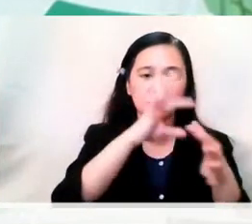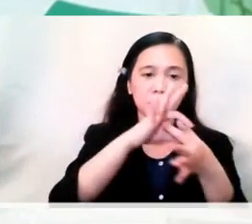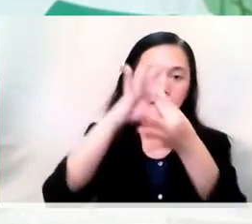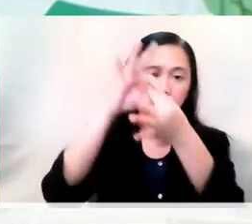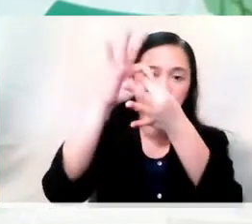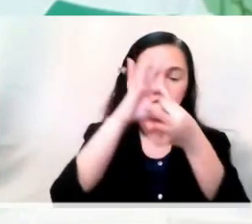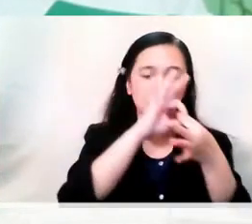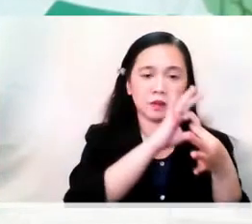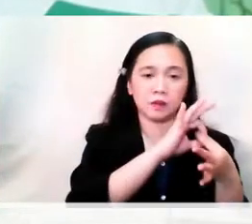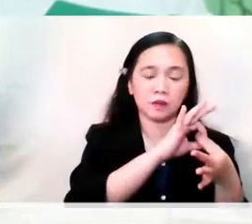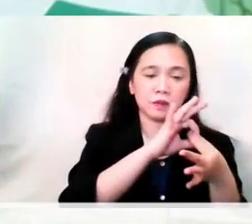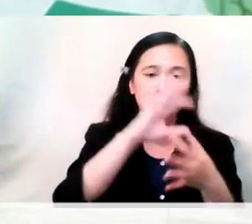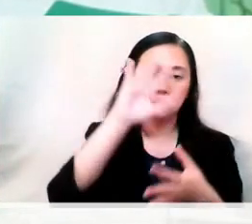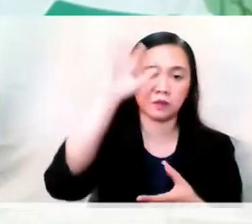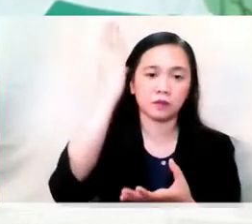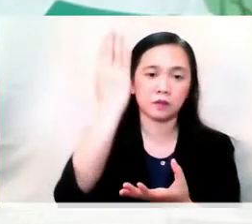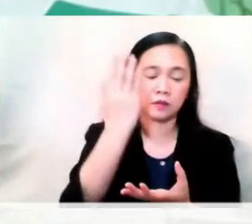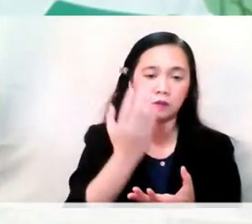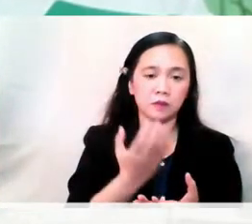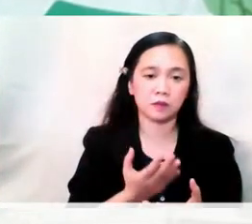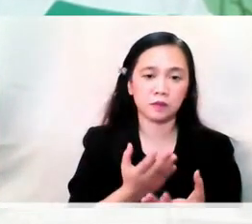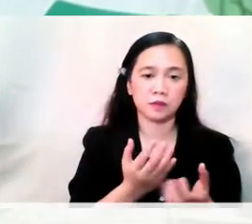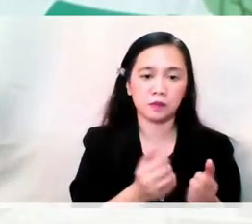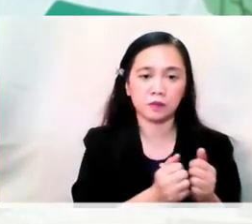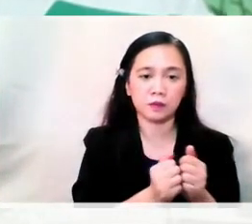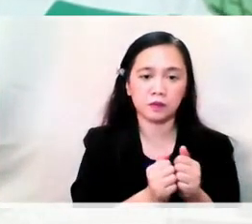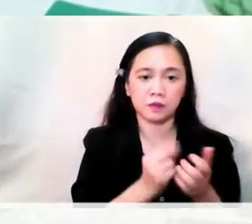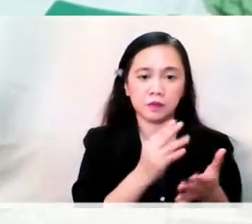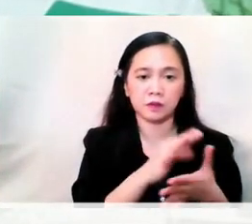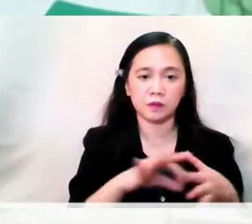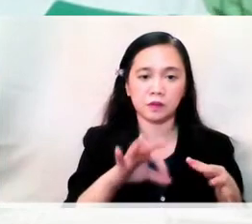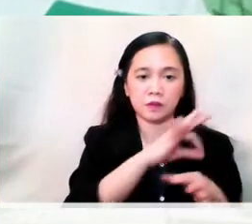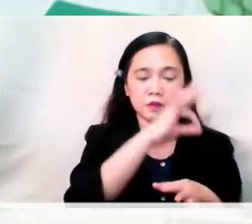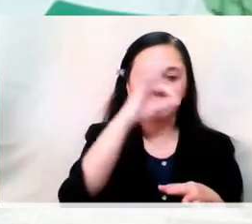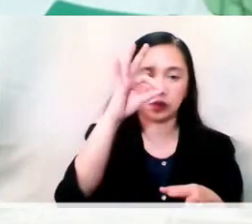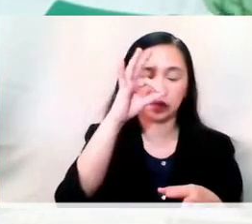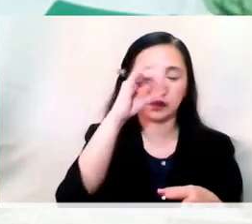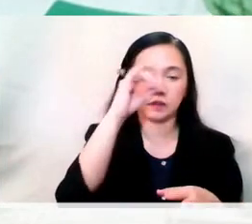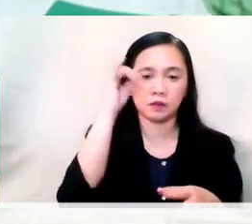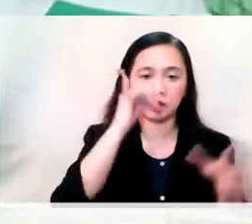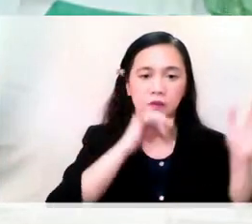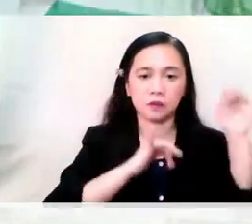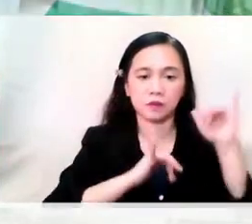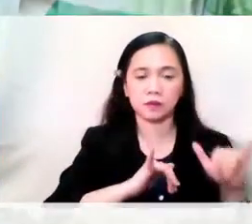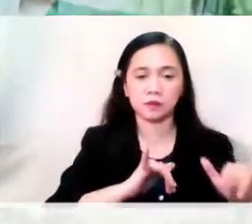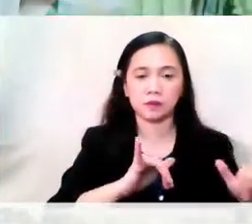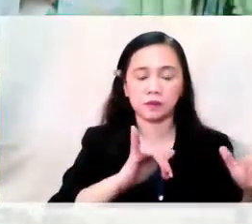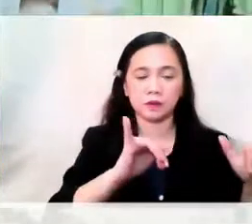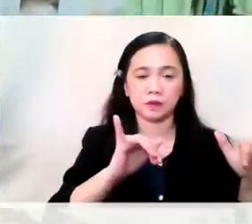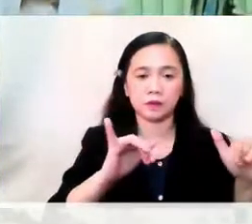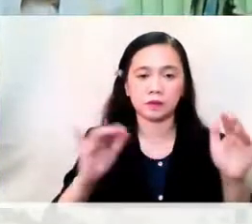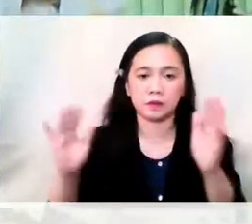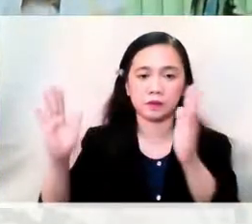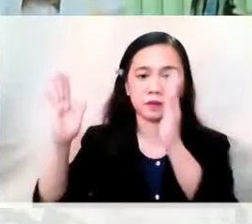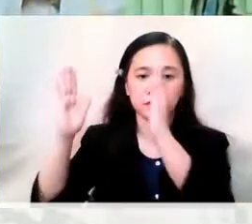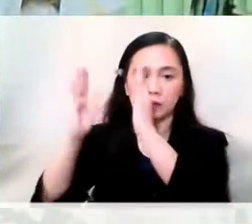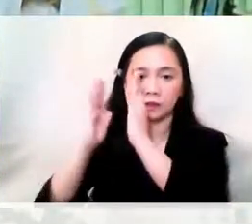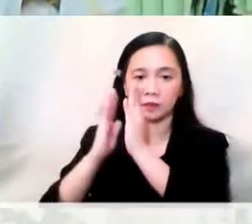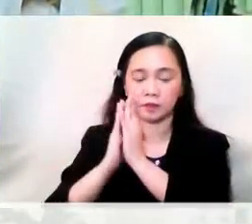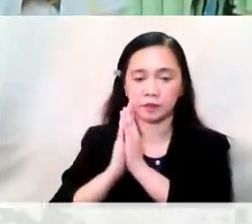ayon sa iyong kalooban, kasama ng Espiritu Santo, magpasawalang hanggan.